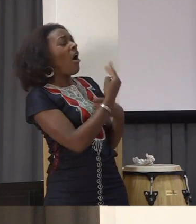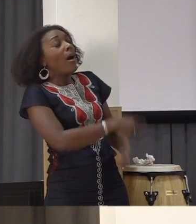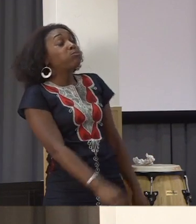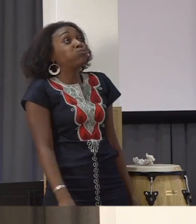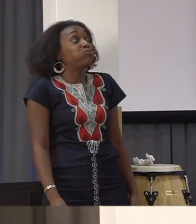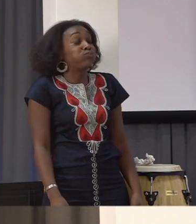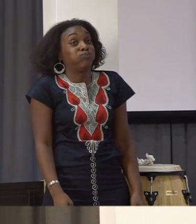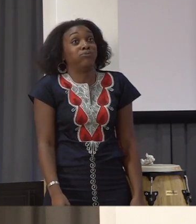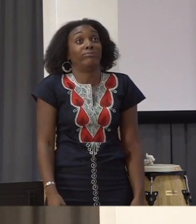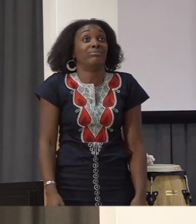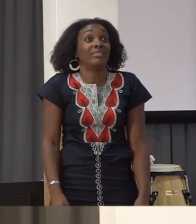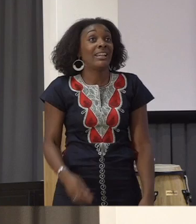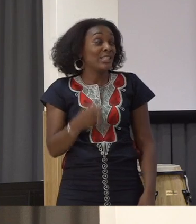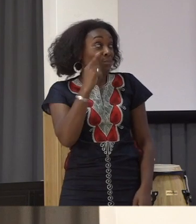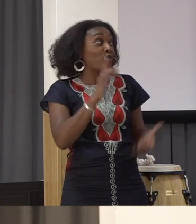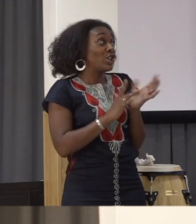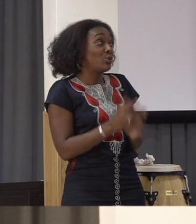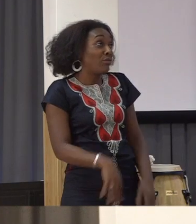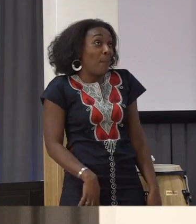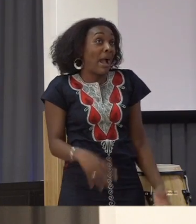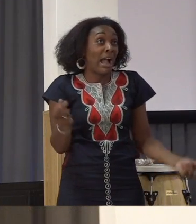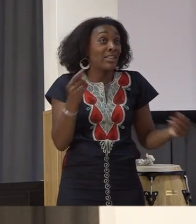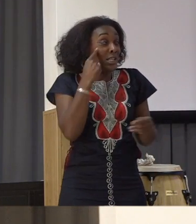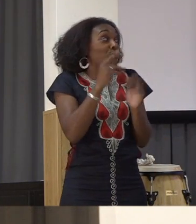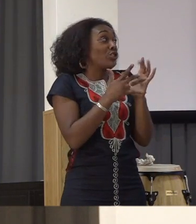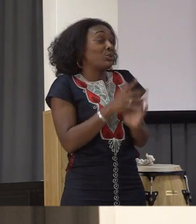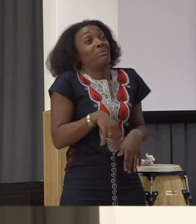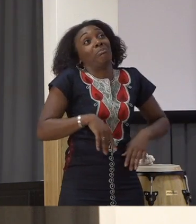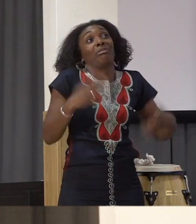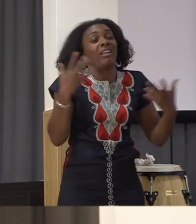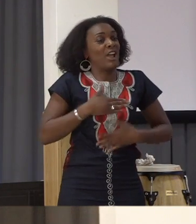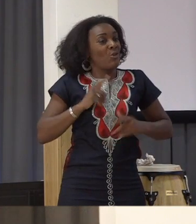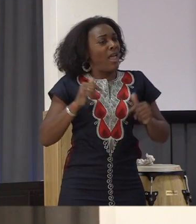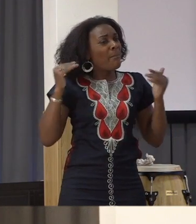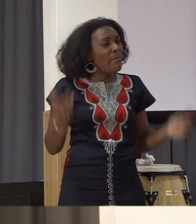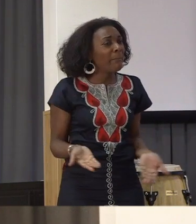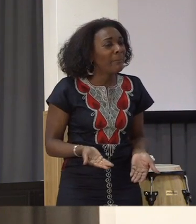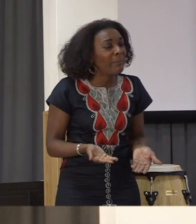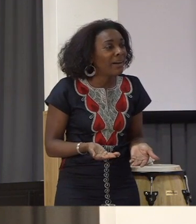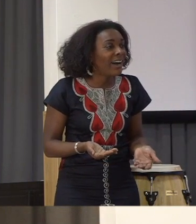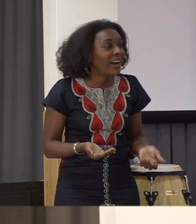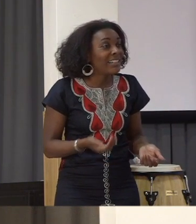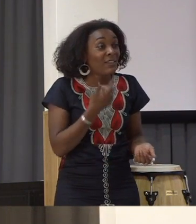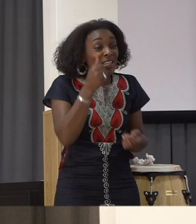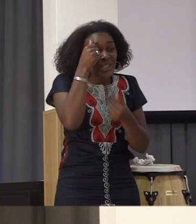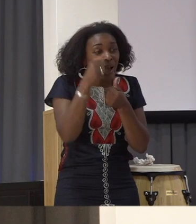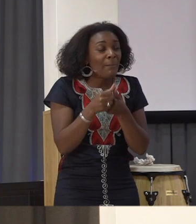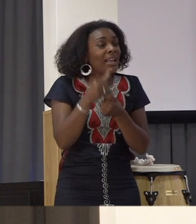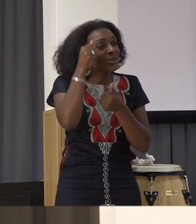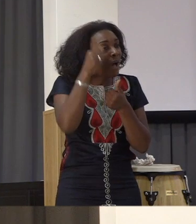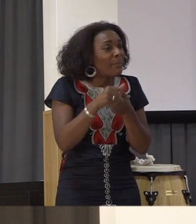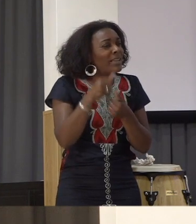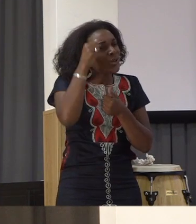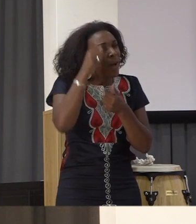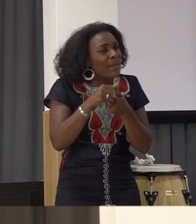qu'ils subissaient étaient au nom de Jésus, pour le nom de Jésus. Ça signifie qu'ils se rappelaient de cette parole qui dit